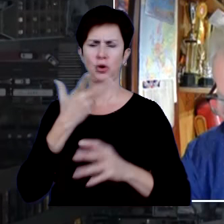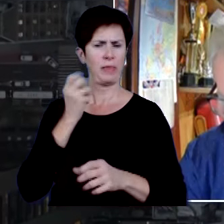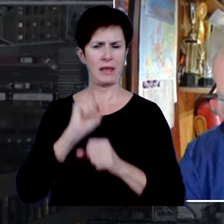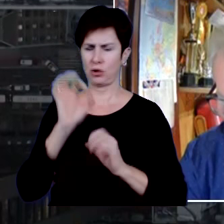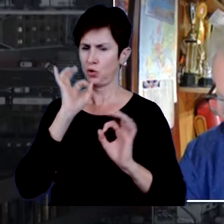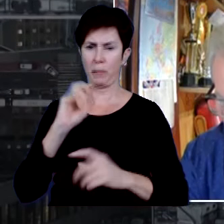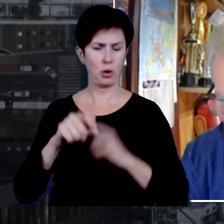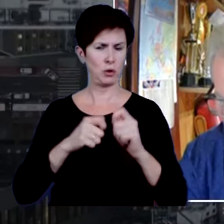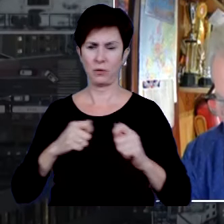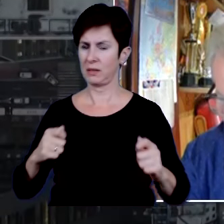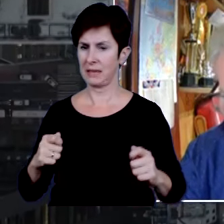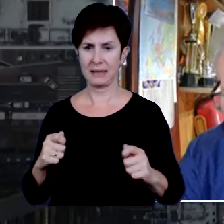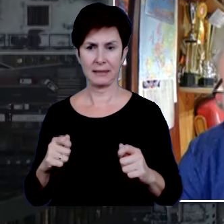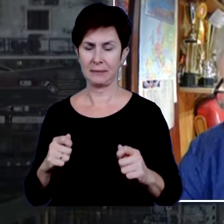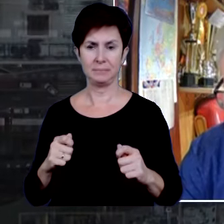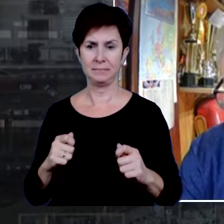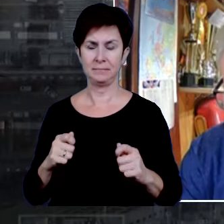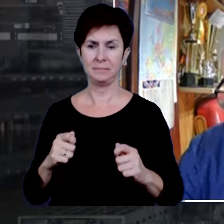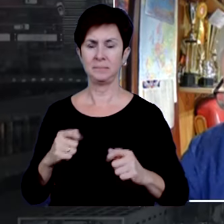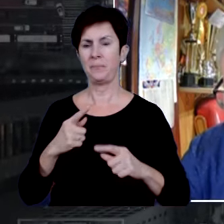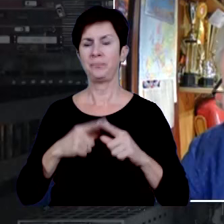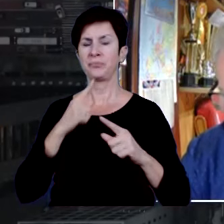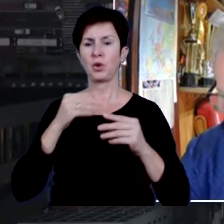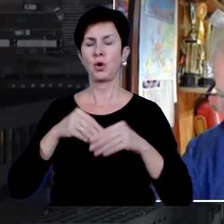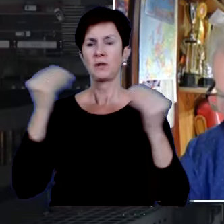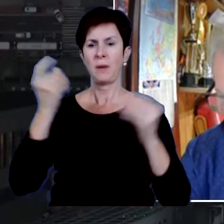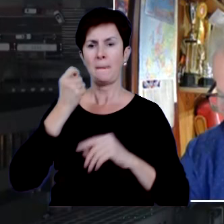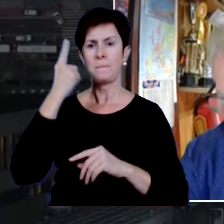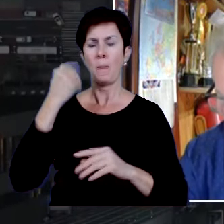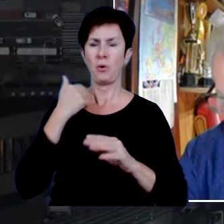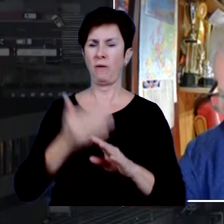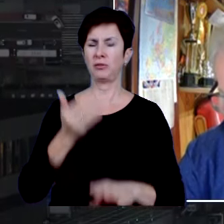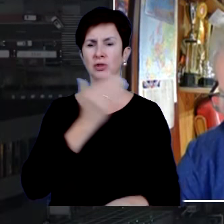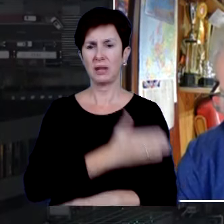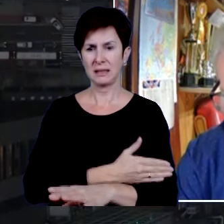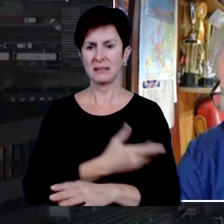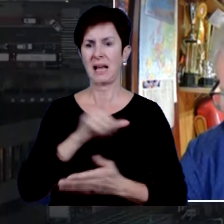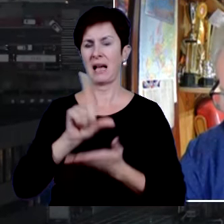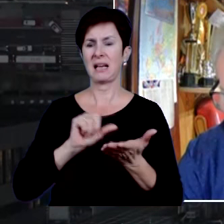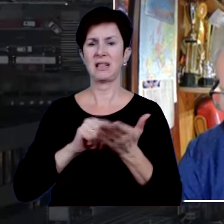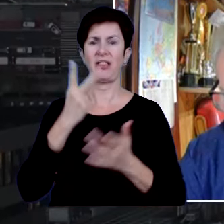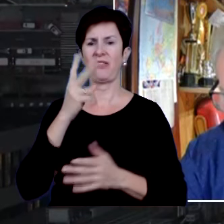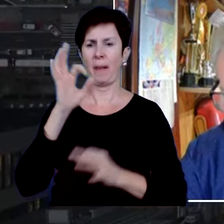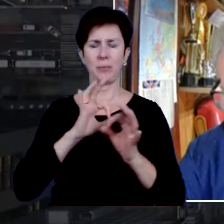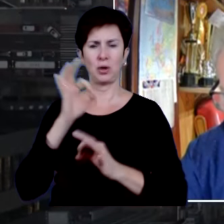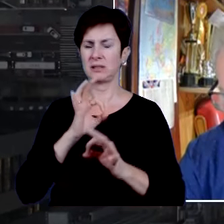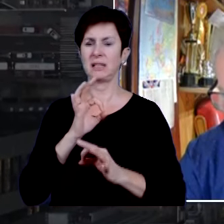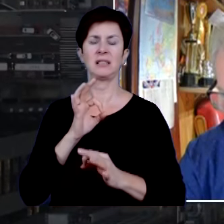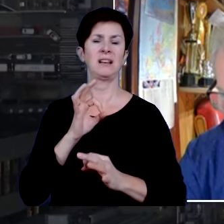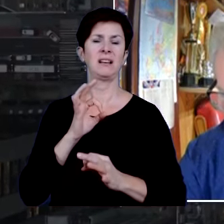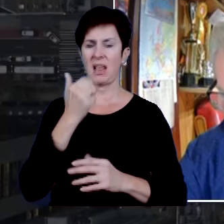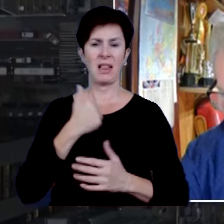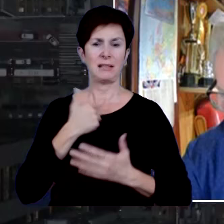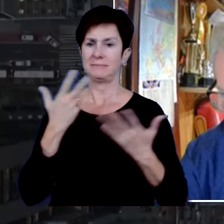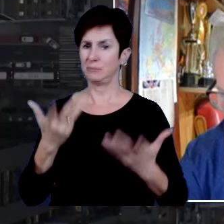tym trochę rozwijaniem pomysłu, który był wcześniej, właśnie kredytu 2%, pokazało to, że nie, to nie jest